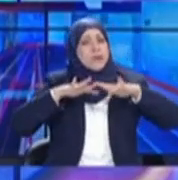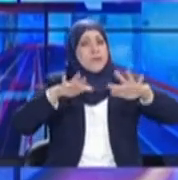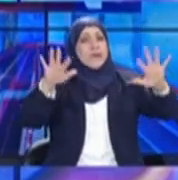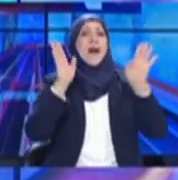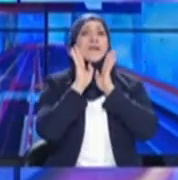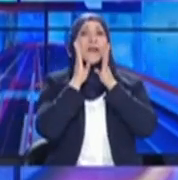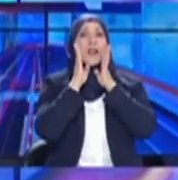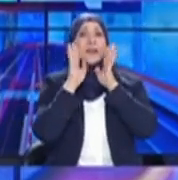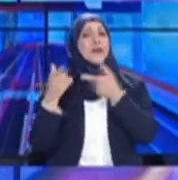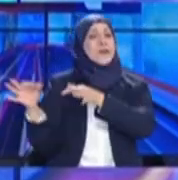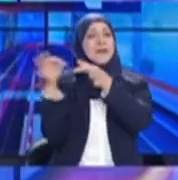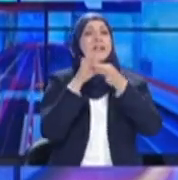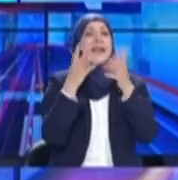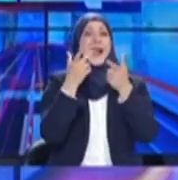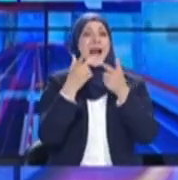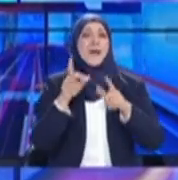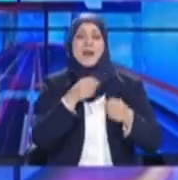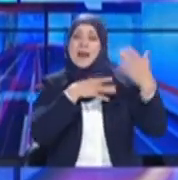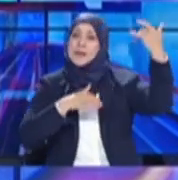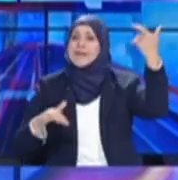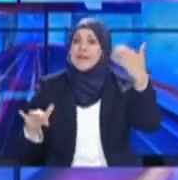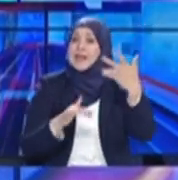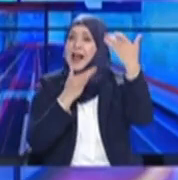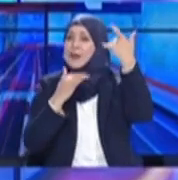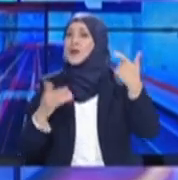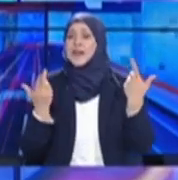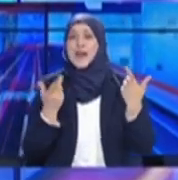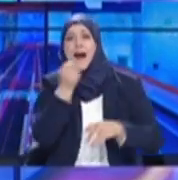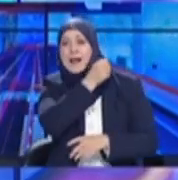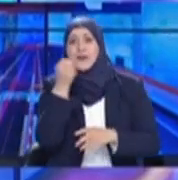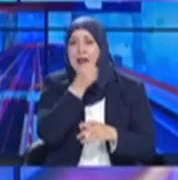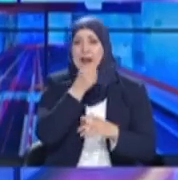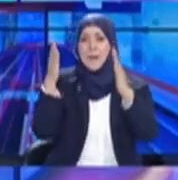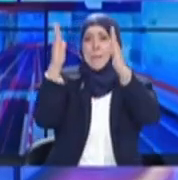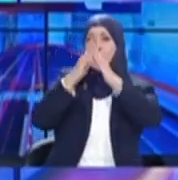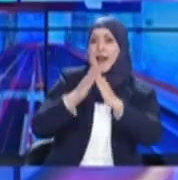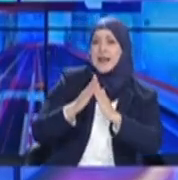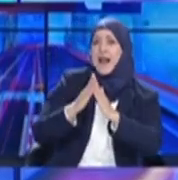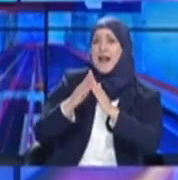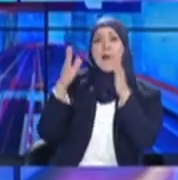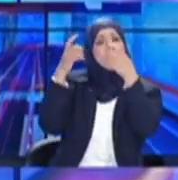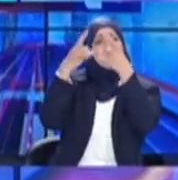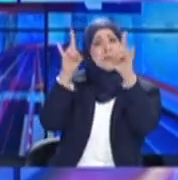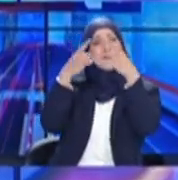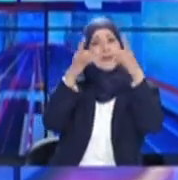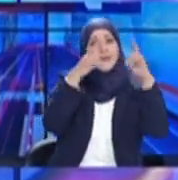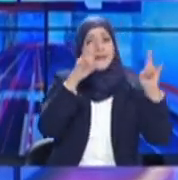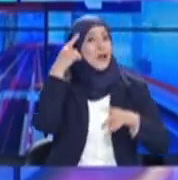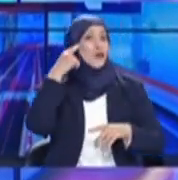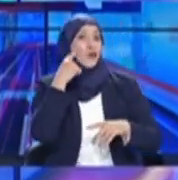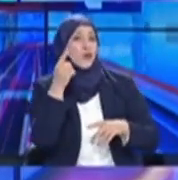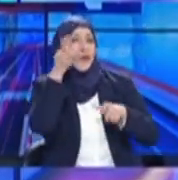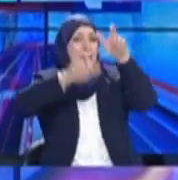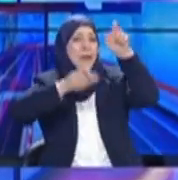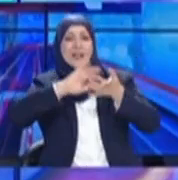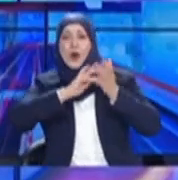باذاعه الموسيقى من ال من المنازل وفتح الشباب اللي اه هذا